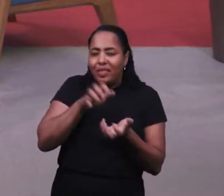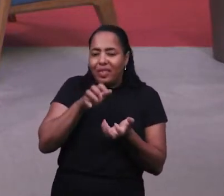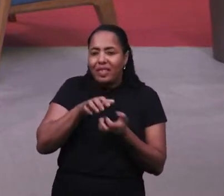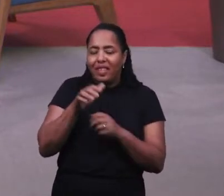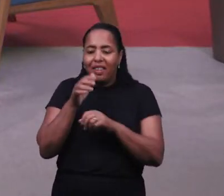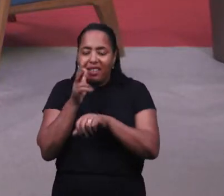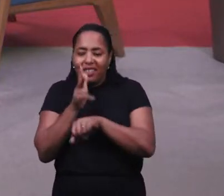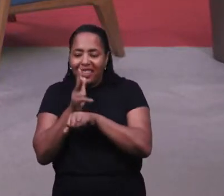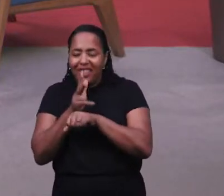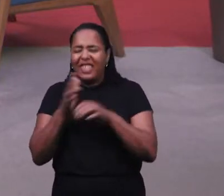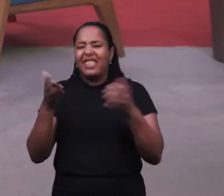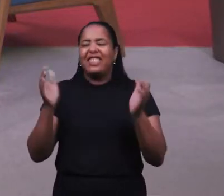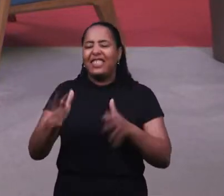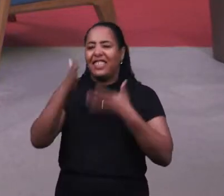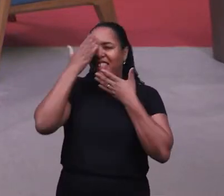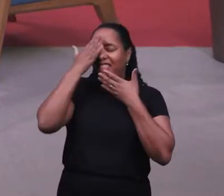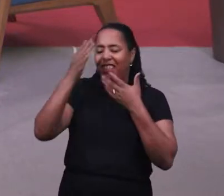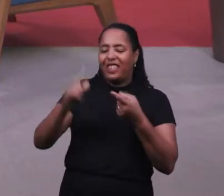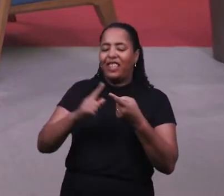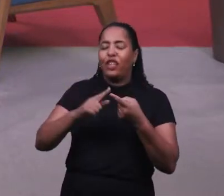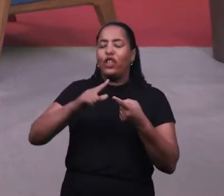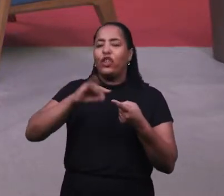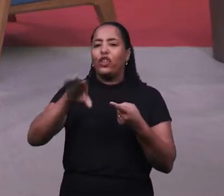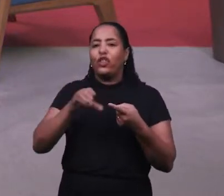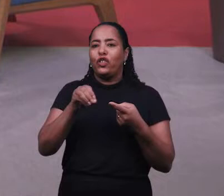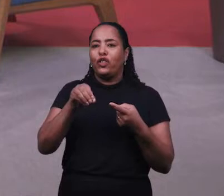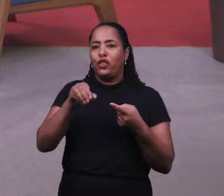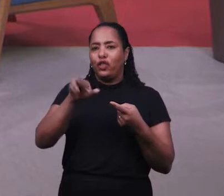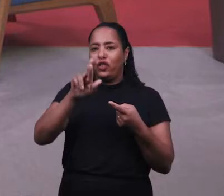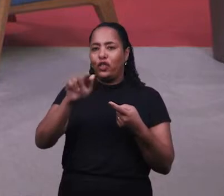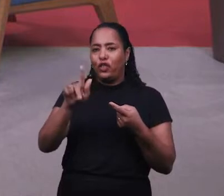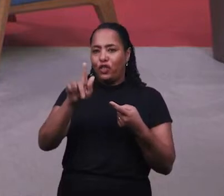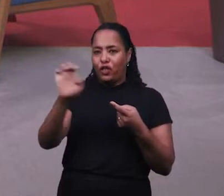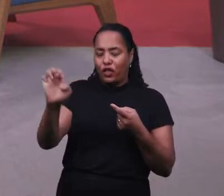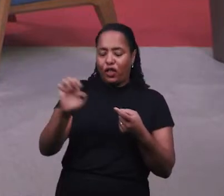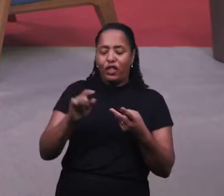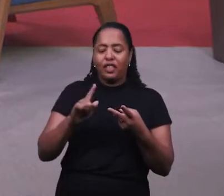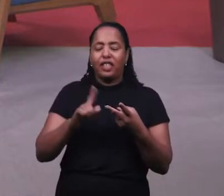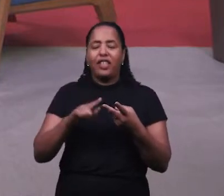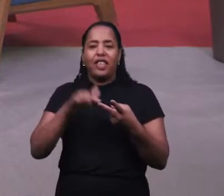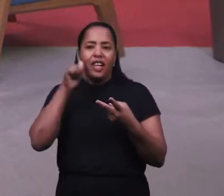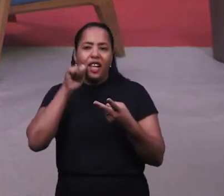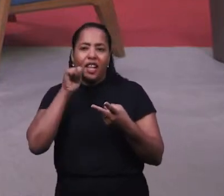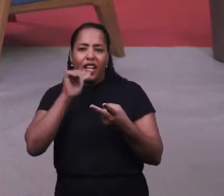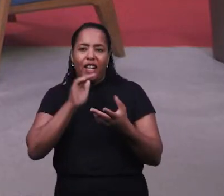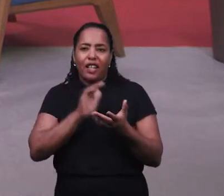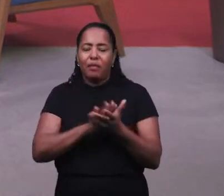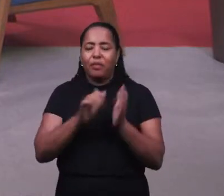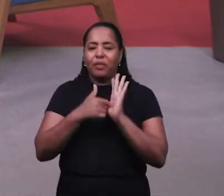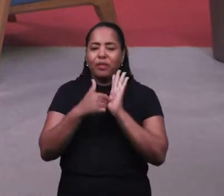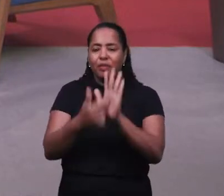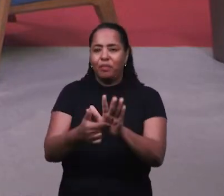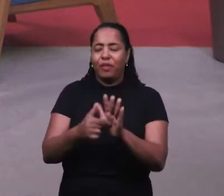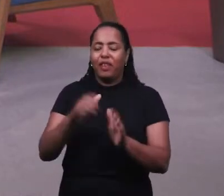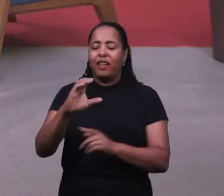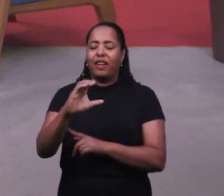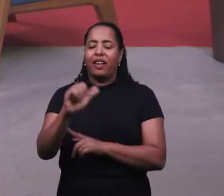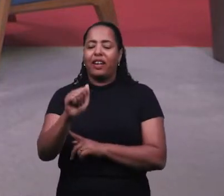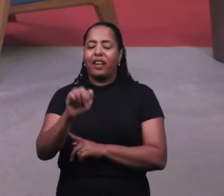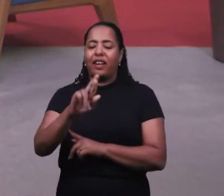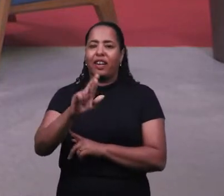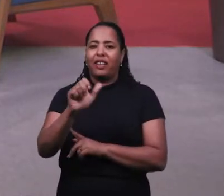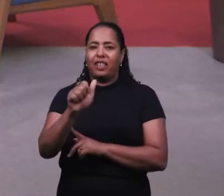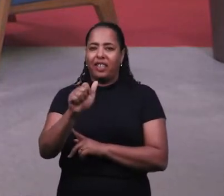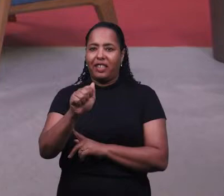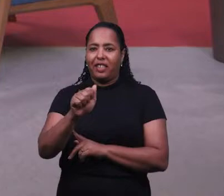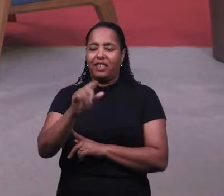enregistré. Déjà, nous voulons les remercier déjà. Jorge Carvalho et son épouse, dans la vidéo, ils sont de